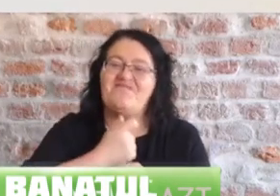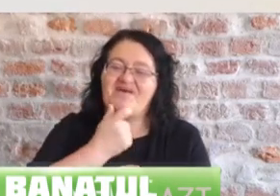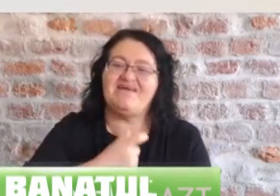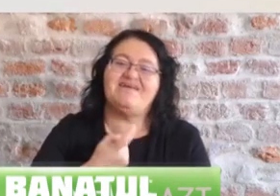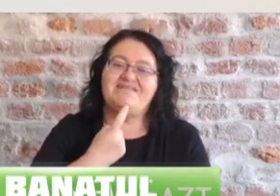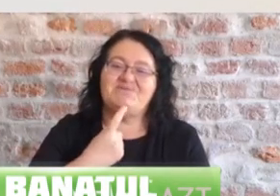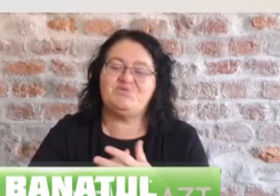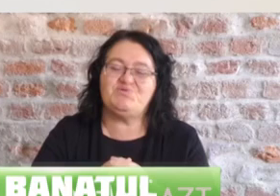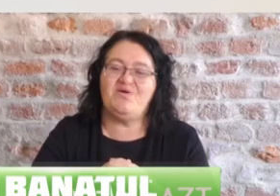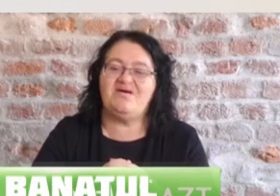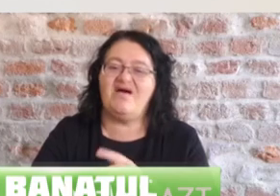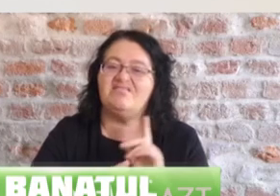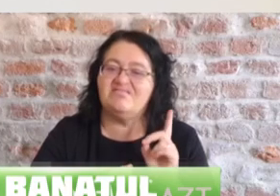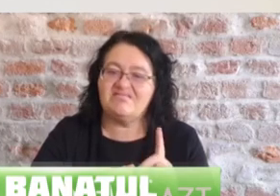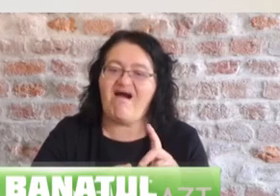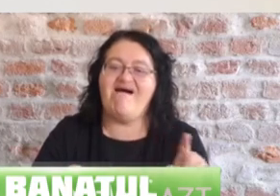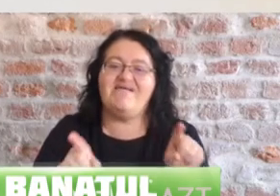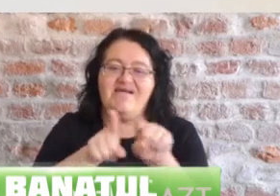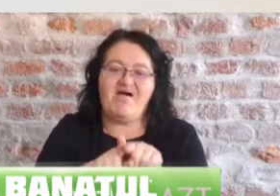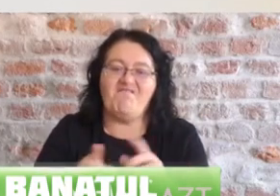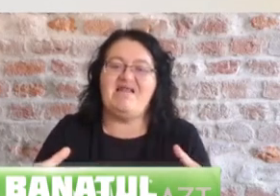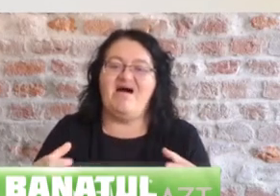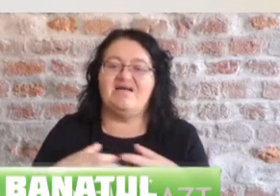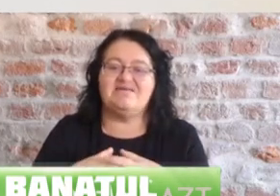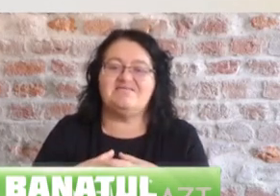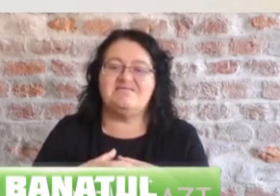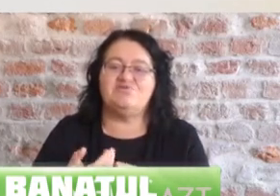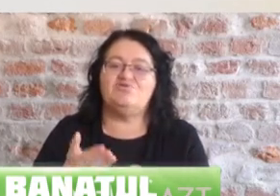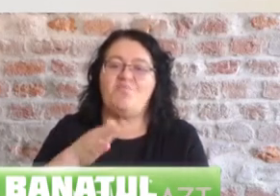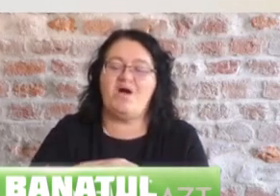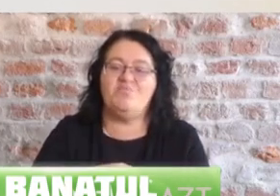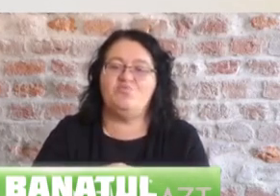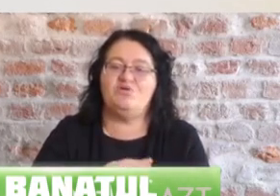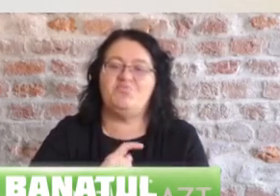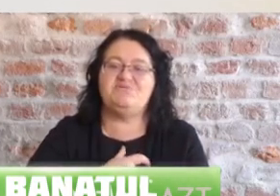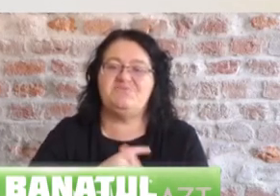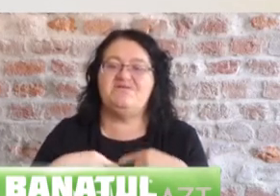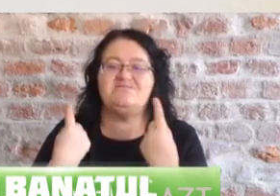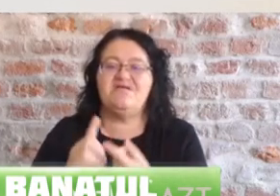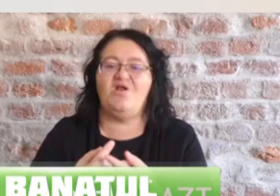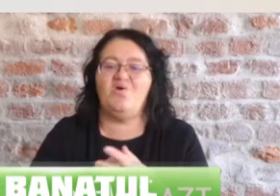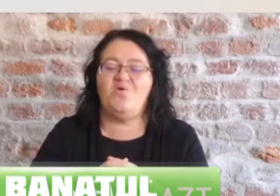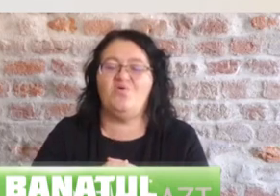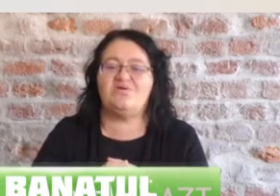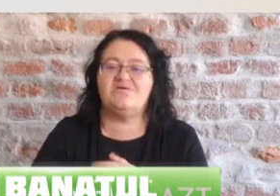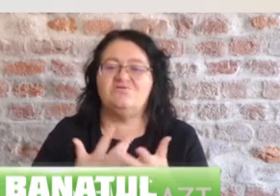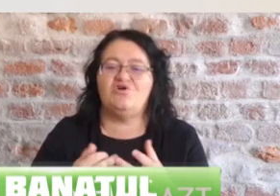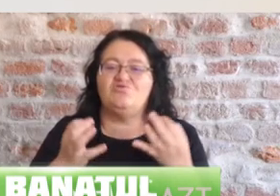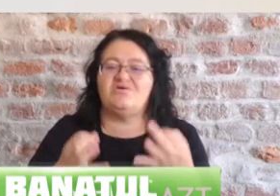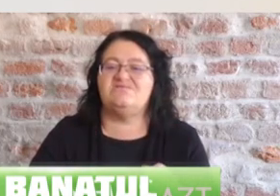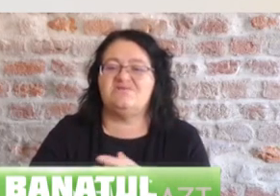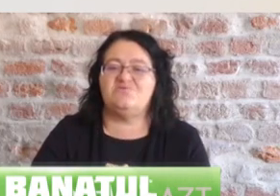Timișoara, dar fără a restrânge prea mult opțiunile lor, ceea ce,